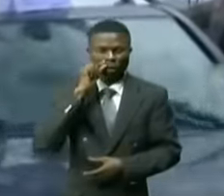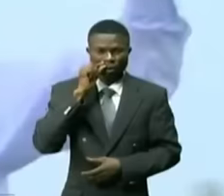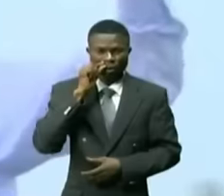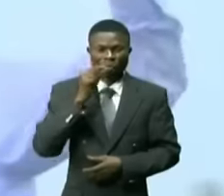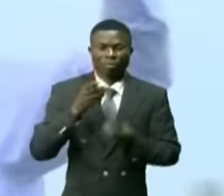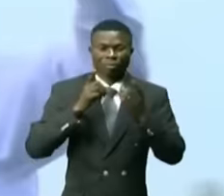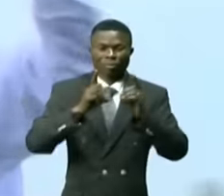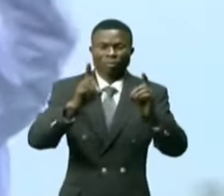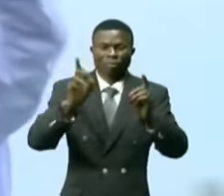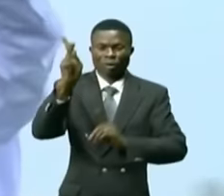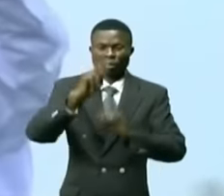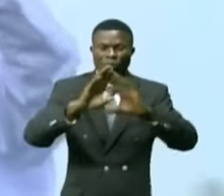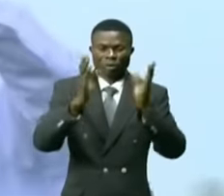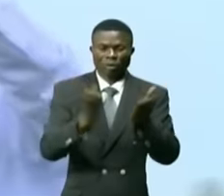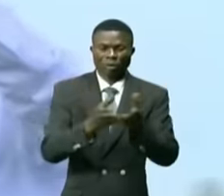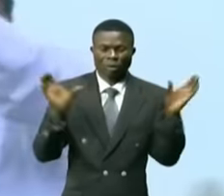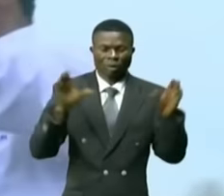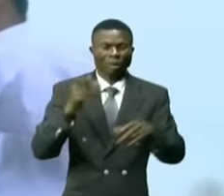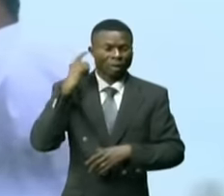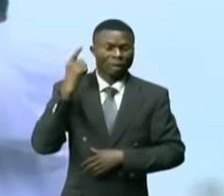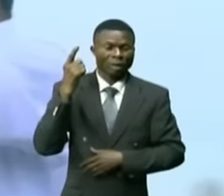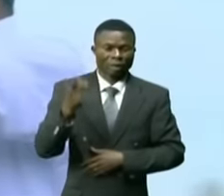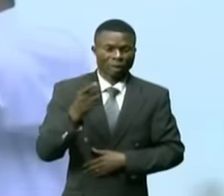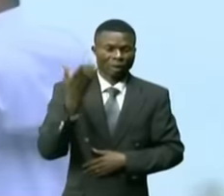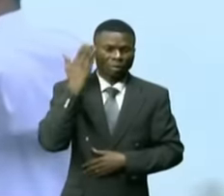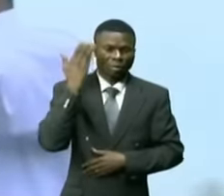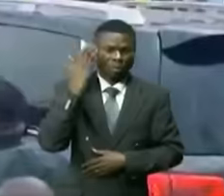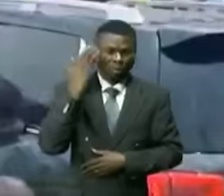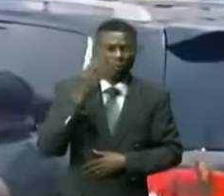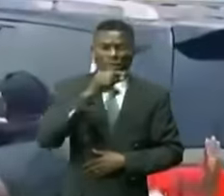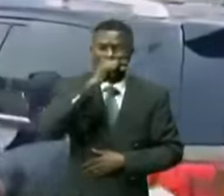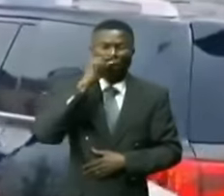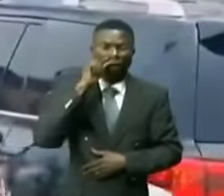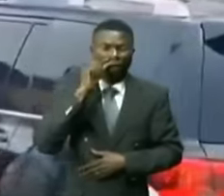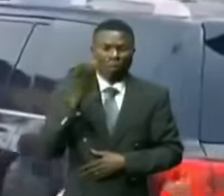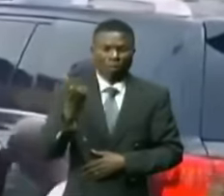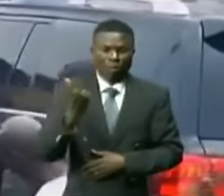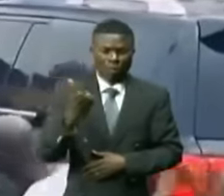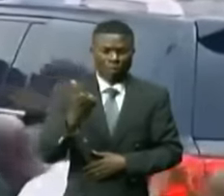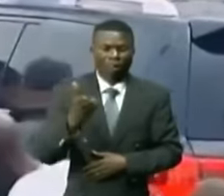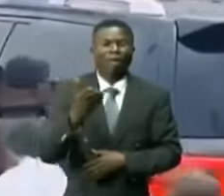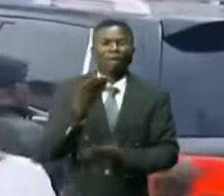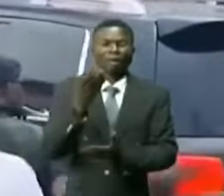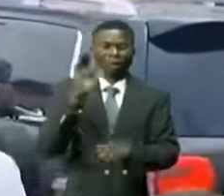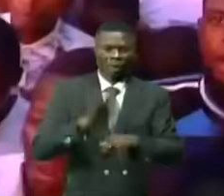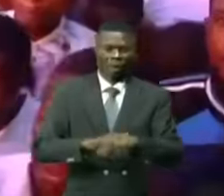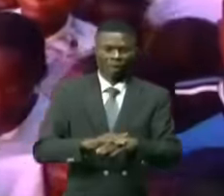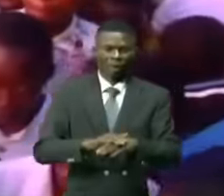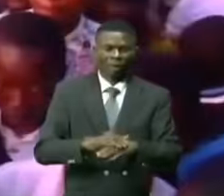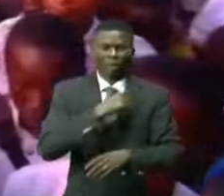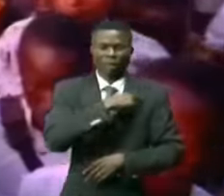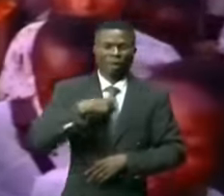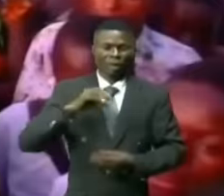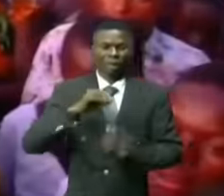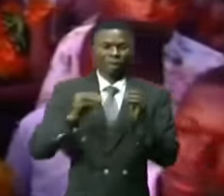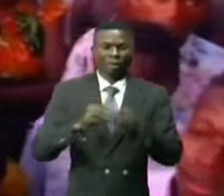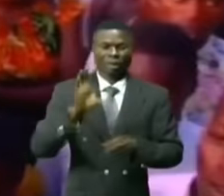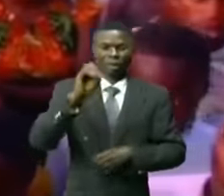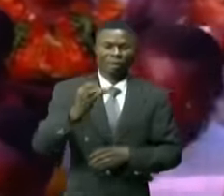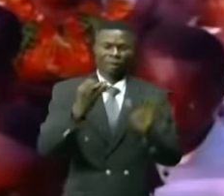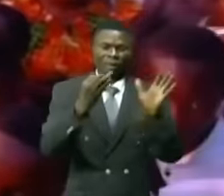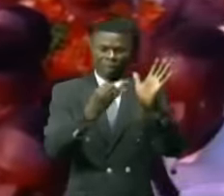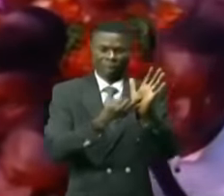S'adressant à ses partisans venus nombreux l'écouter, Christophe Mbosoko Diakoga, qui endosse la vareuse numéro 58,